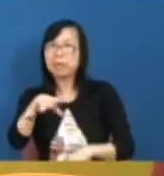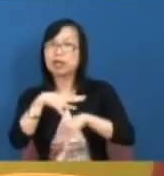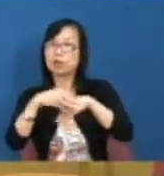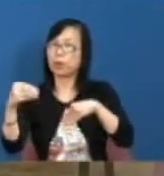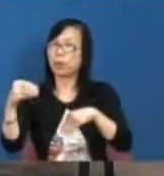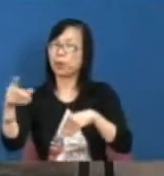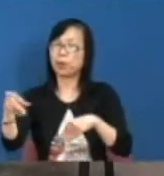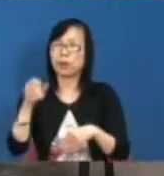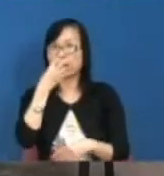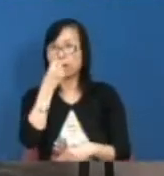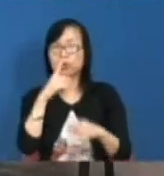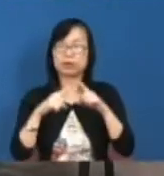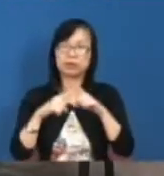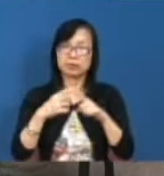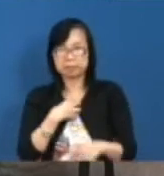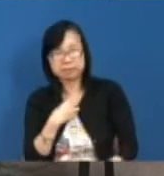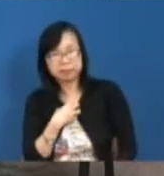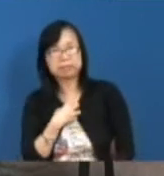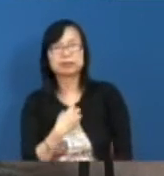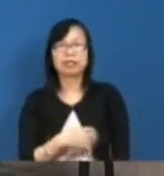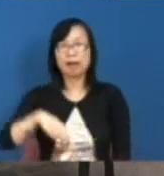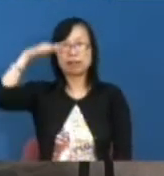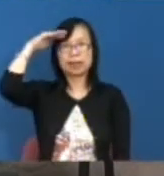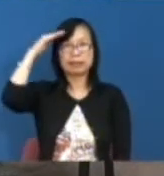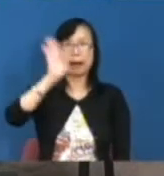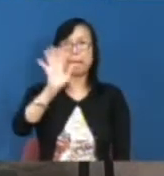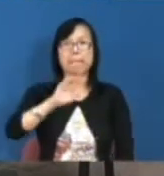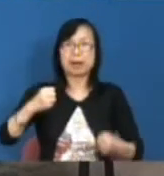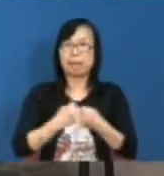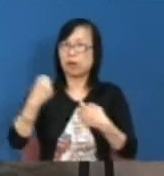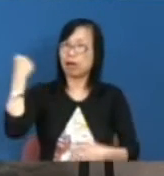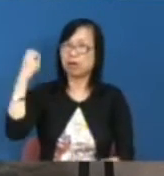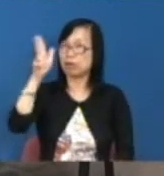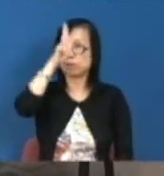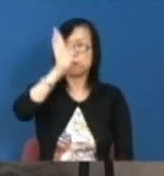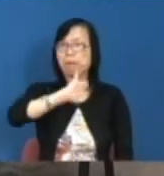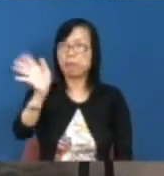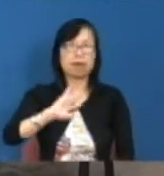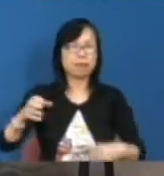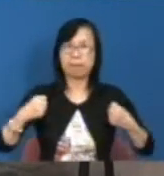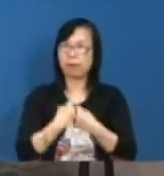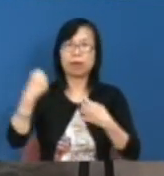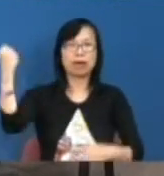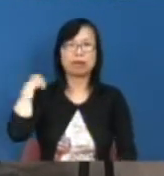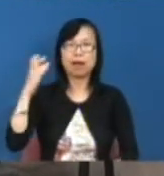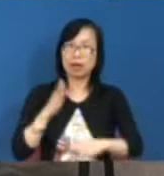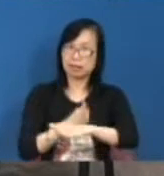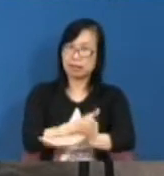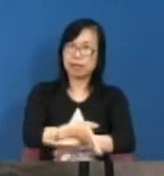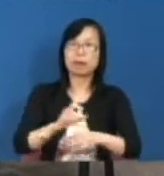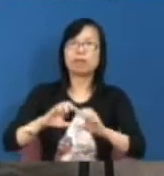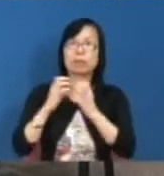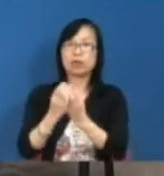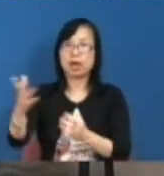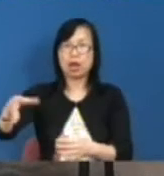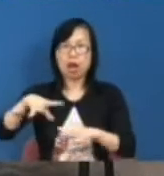就係、是、嗱，香港人咧好多都覺得警察唔係暴力，政府唔係暴力，而社民連係暴力，長毛係暴